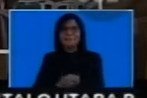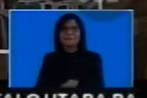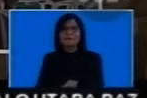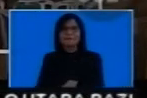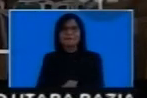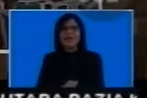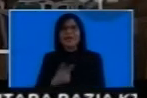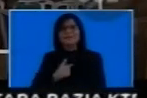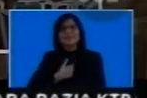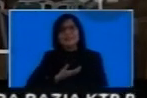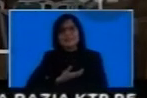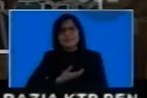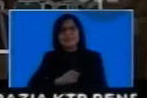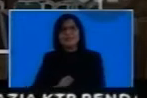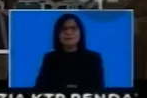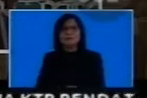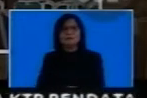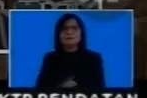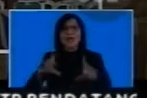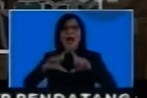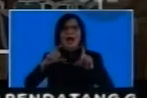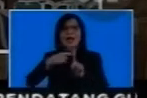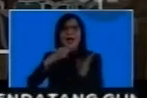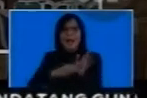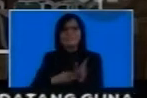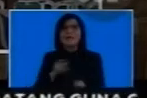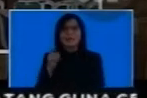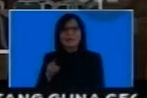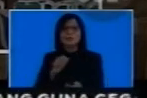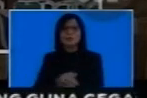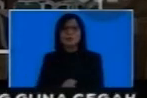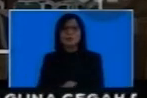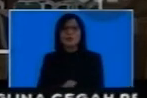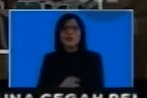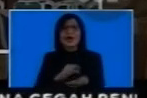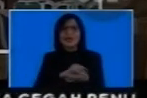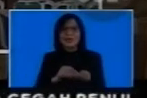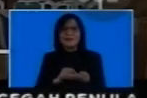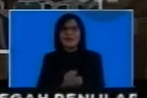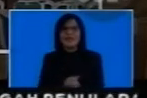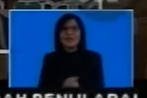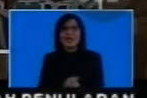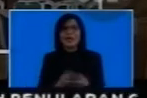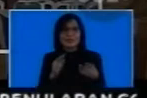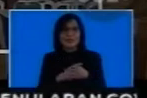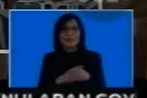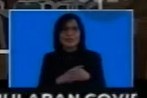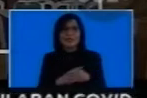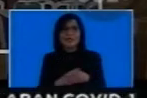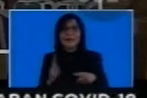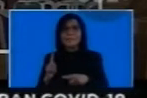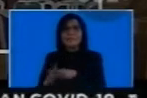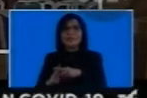Itu yang saya inginkan. AKM itu ya itu yang namanya soal HOTS, meskipun hanya